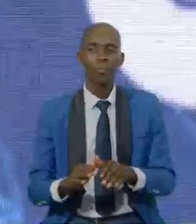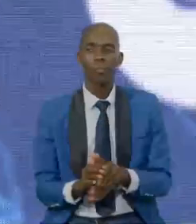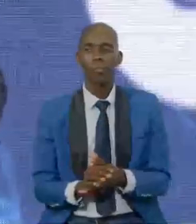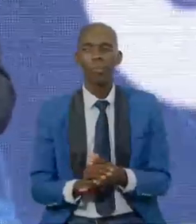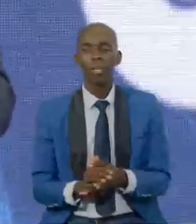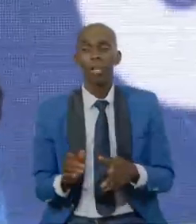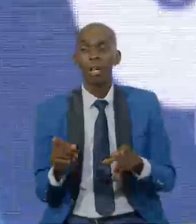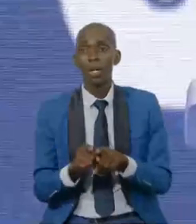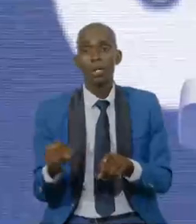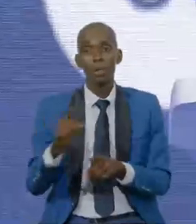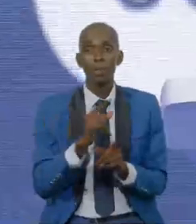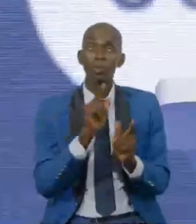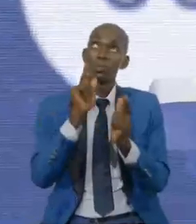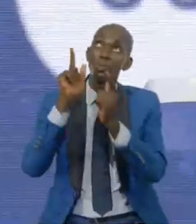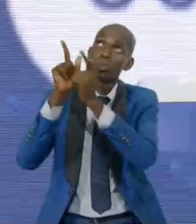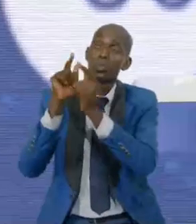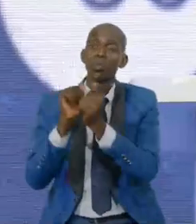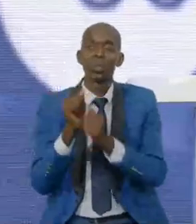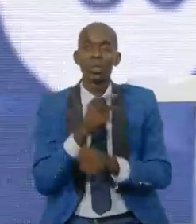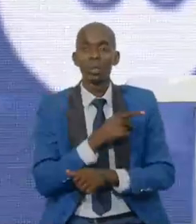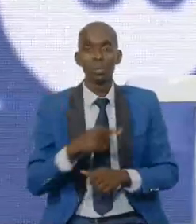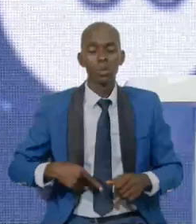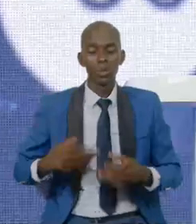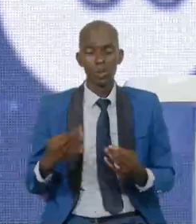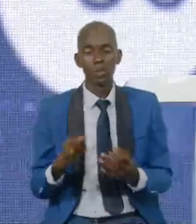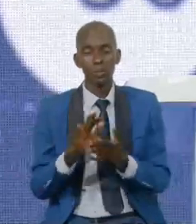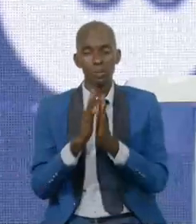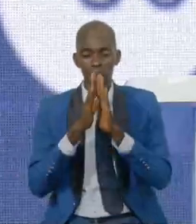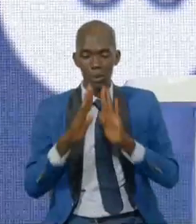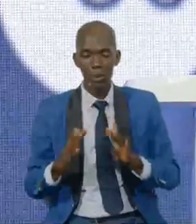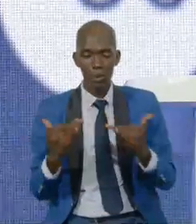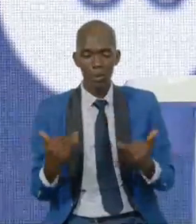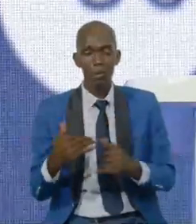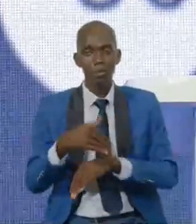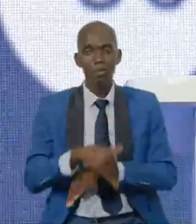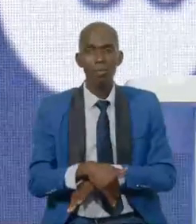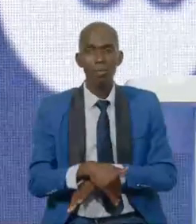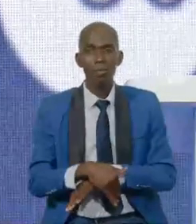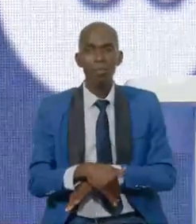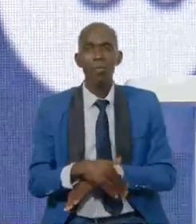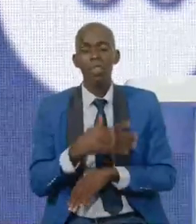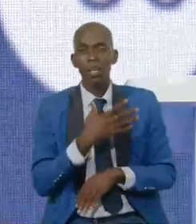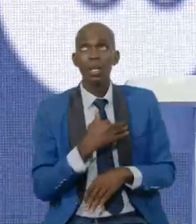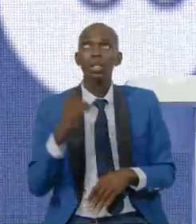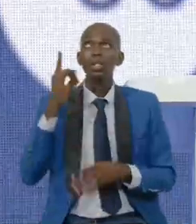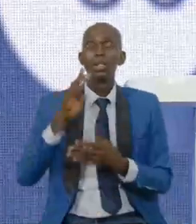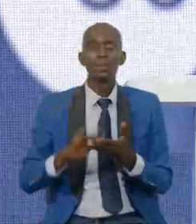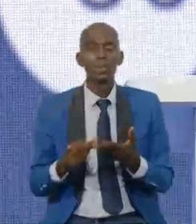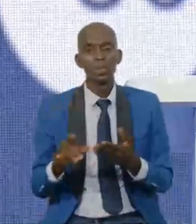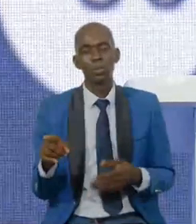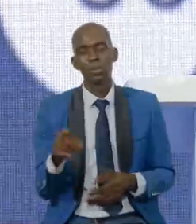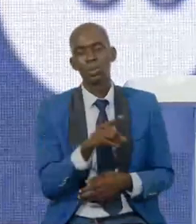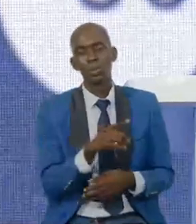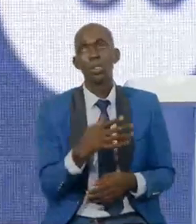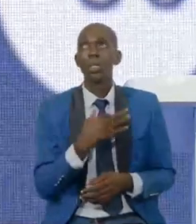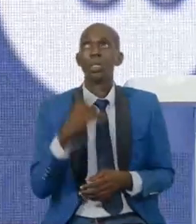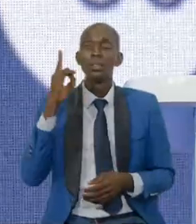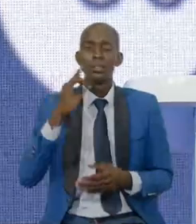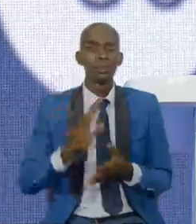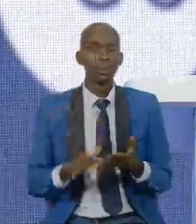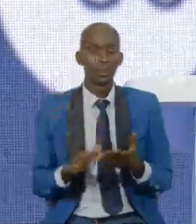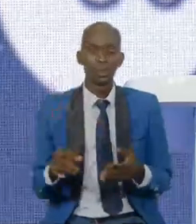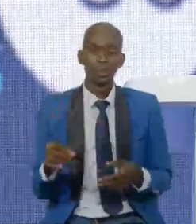to the Prince of Peace tonight, comme tu viens au Prince de la Paix ce soir, and he pardons you, et qu'il te pardonne, and he forgives you, et il